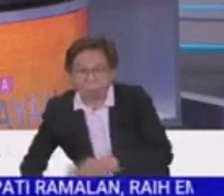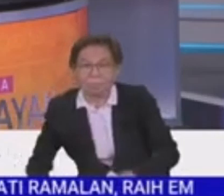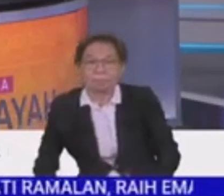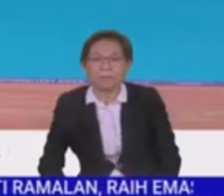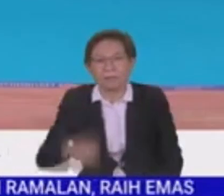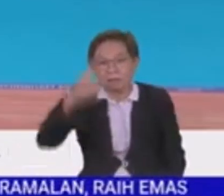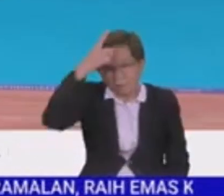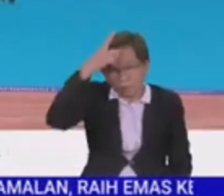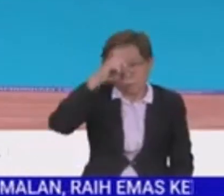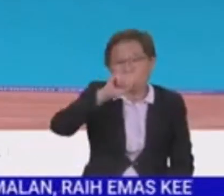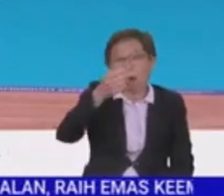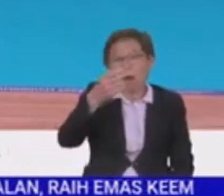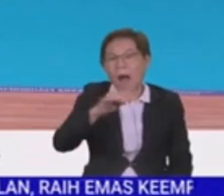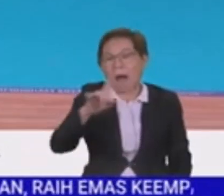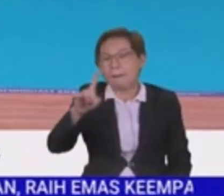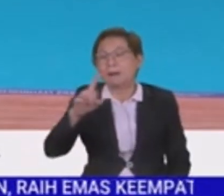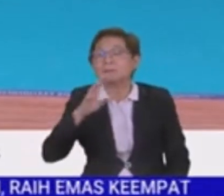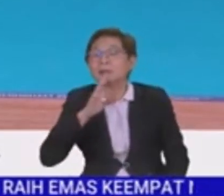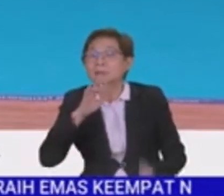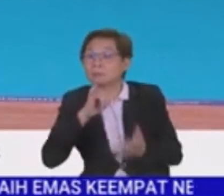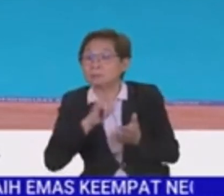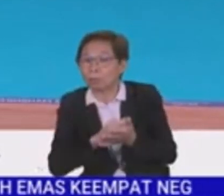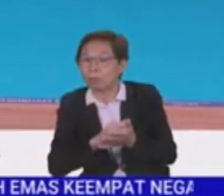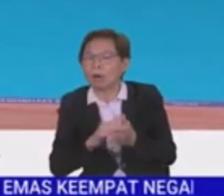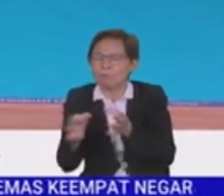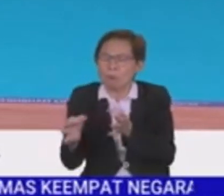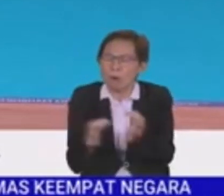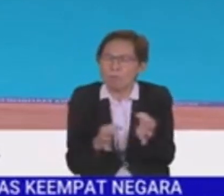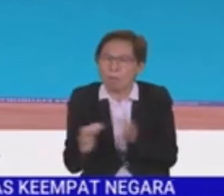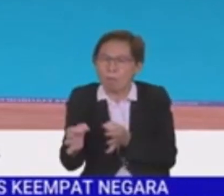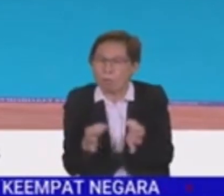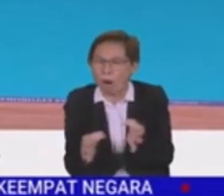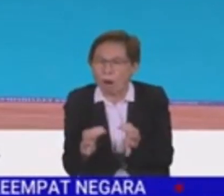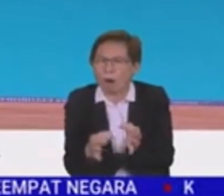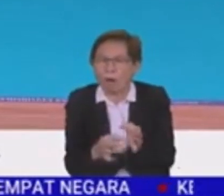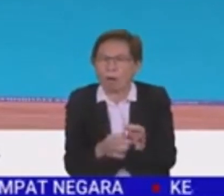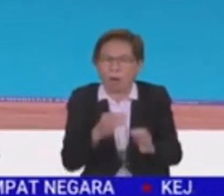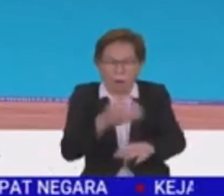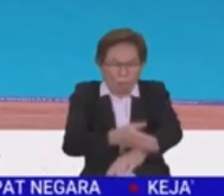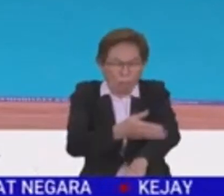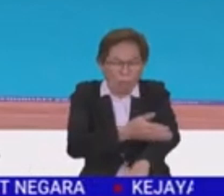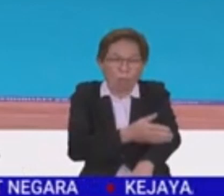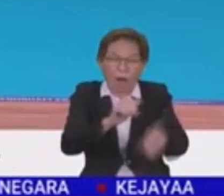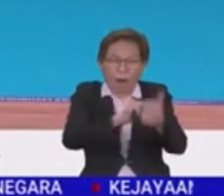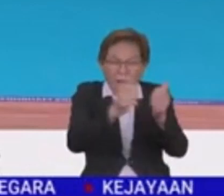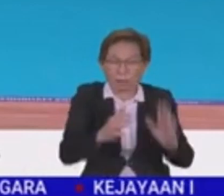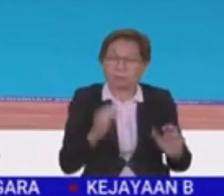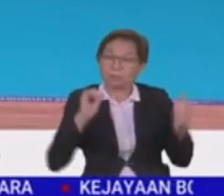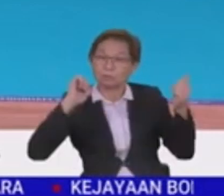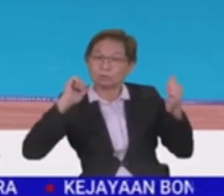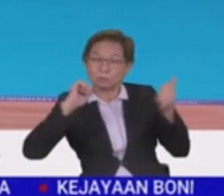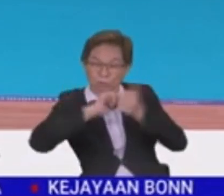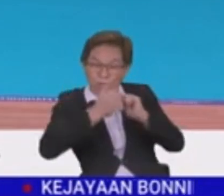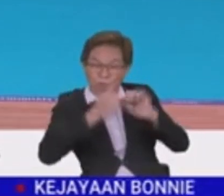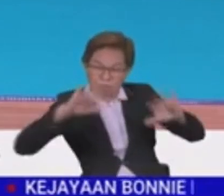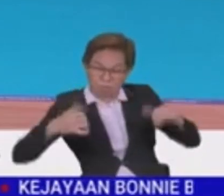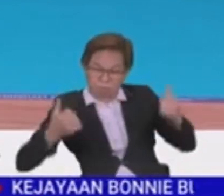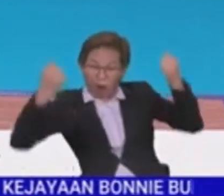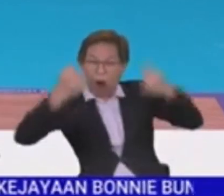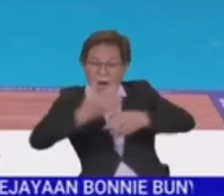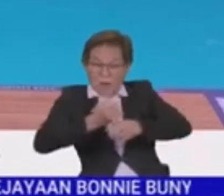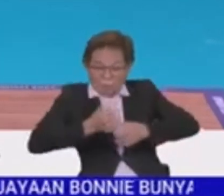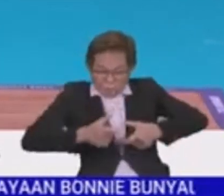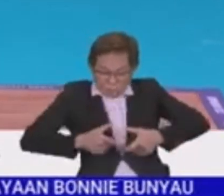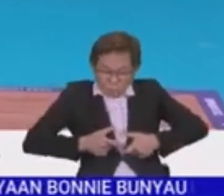Datuk Seri Ahmad Faizal berkata demikian sebagai mengulas peningkatan dia dipamerkan oleh Adik suka tersebut ia menyumbang juga pihak Mas